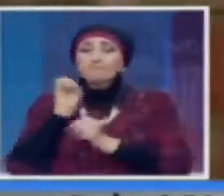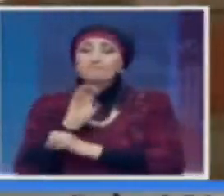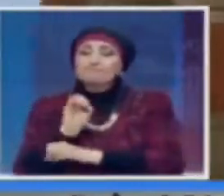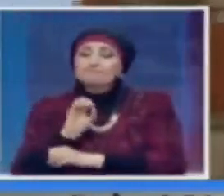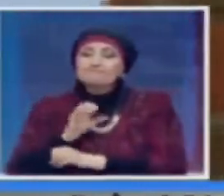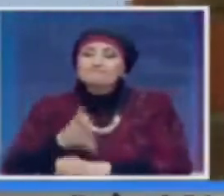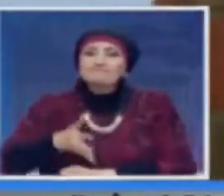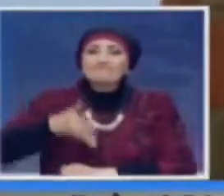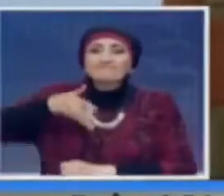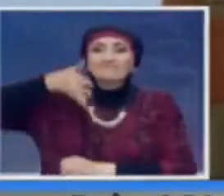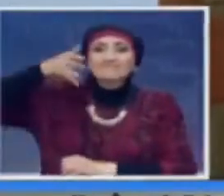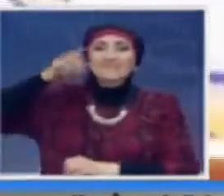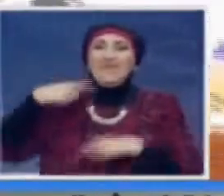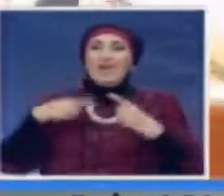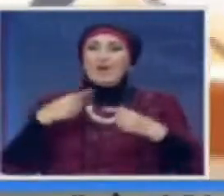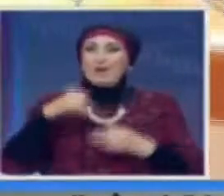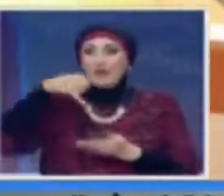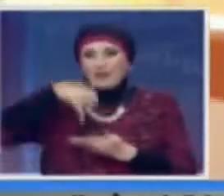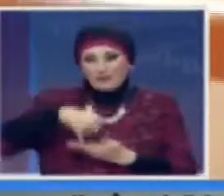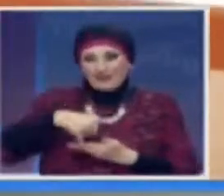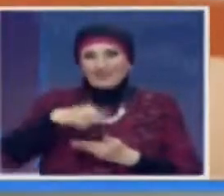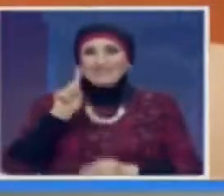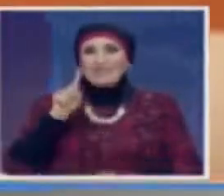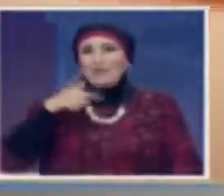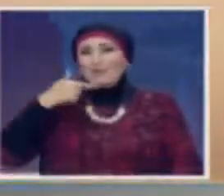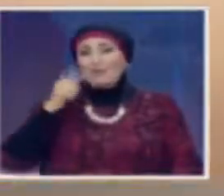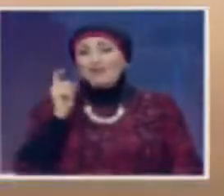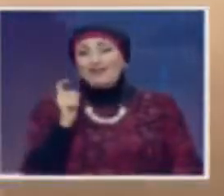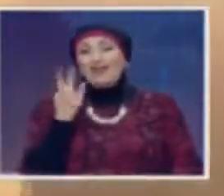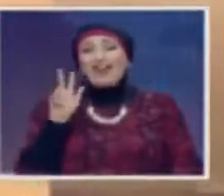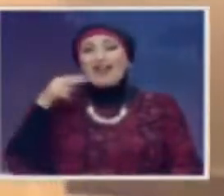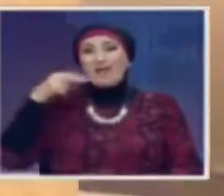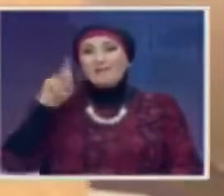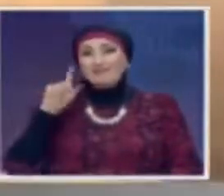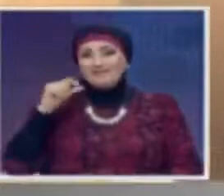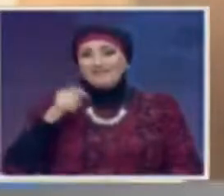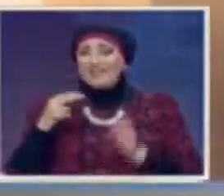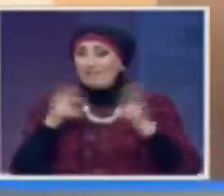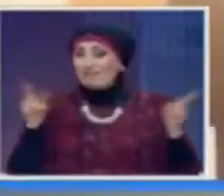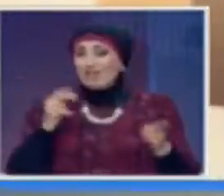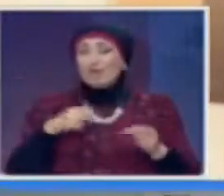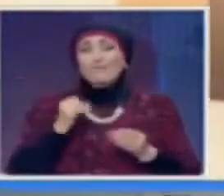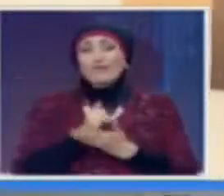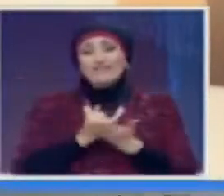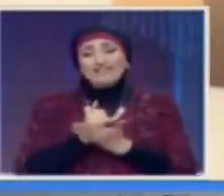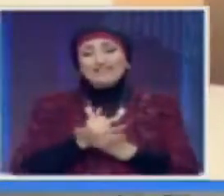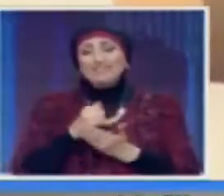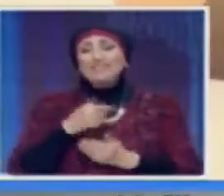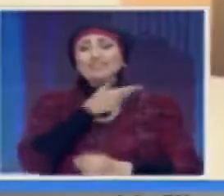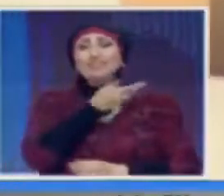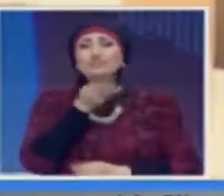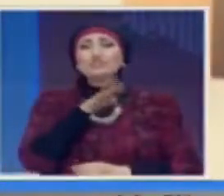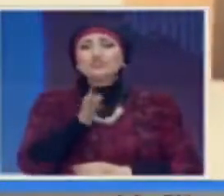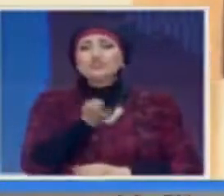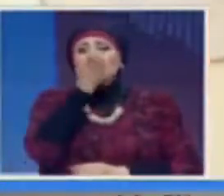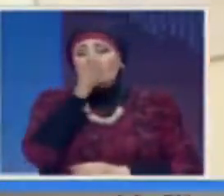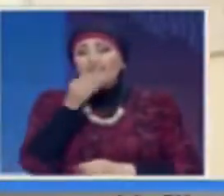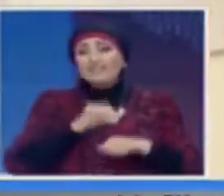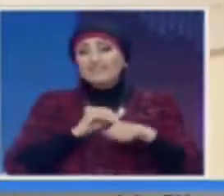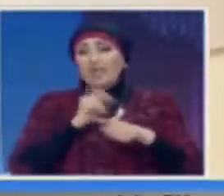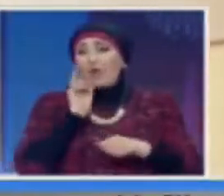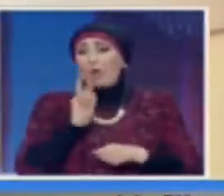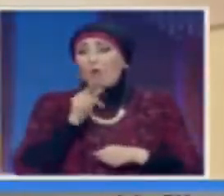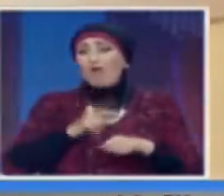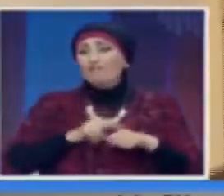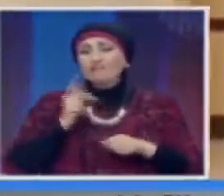حاضية باهتمام لأهل مركز بئر العبد، حيث تم افتتاح مدرسة الشهيد محمود حسن الثانوية الصناعية للبنات